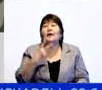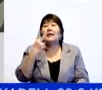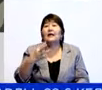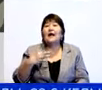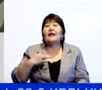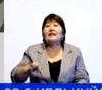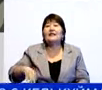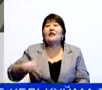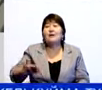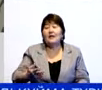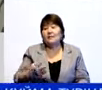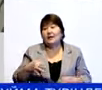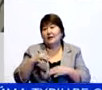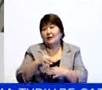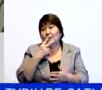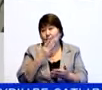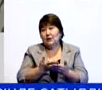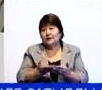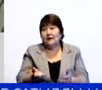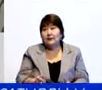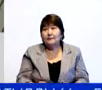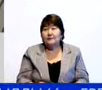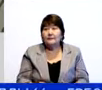немеремді әкеп көрсетіп жатырмын.